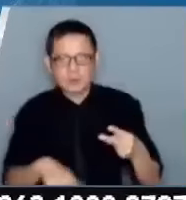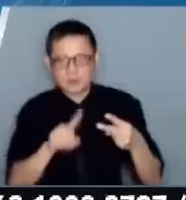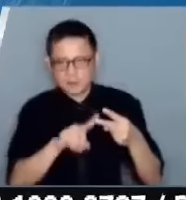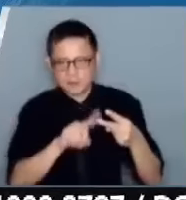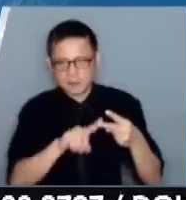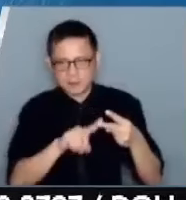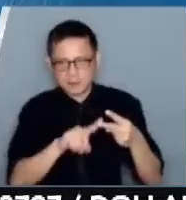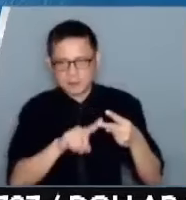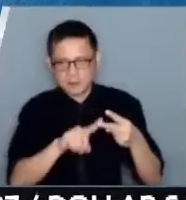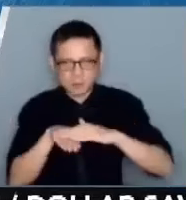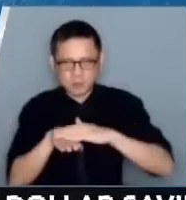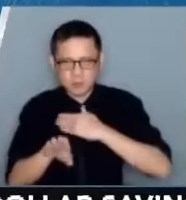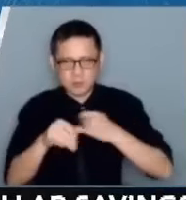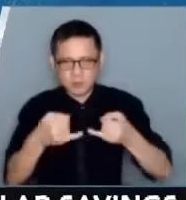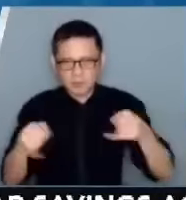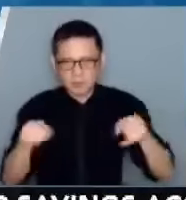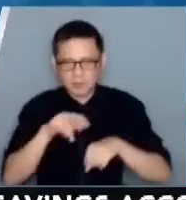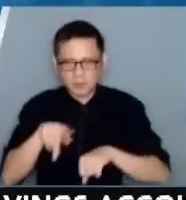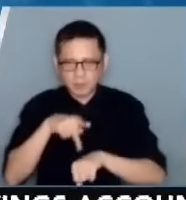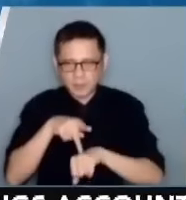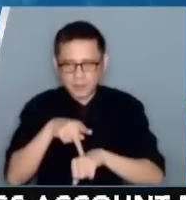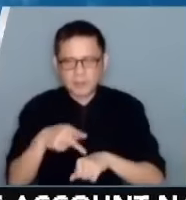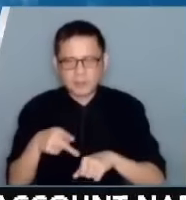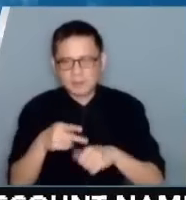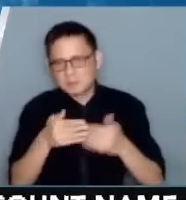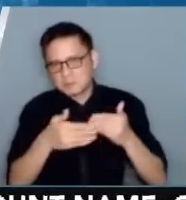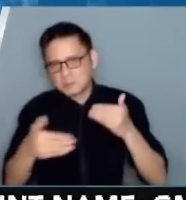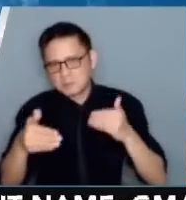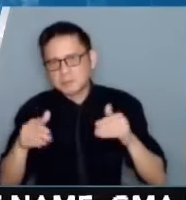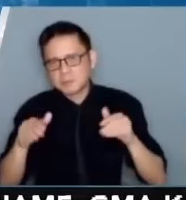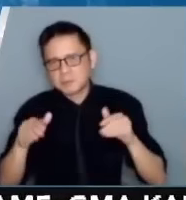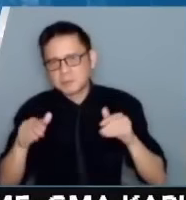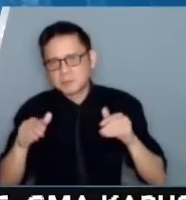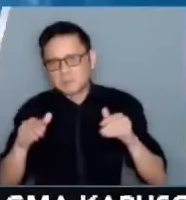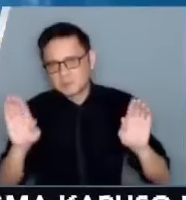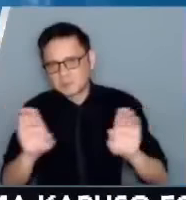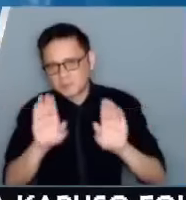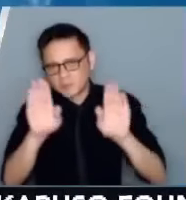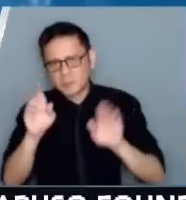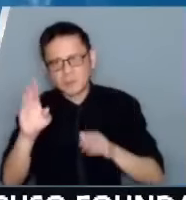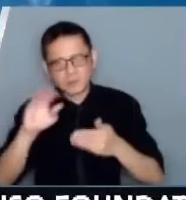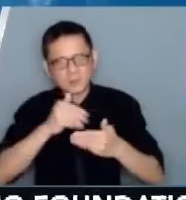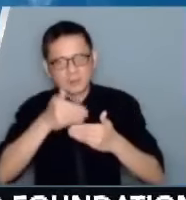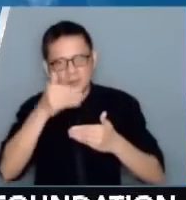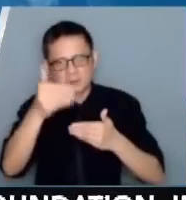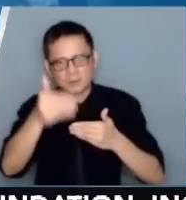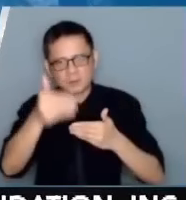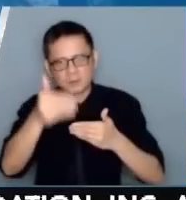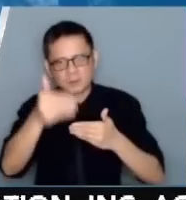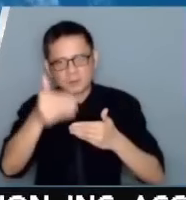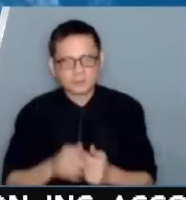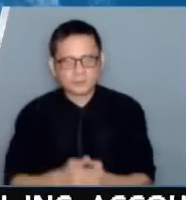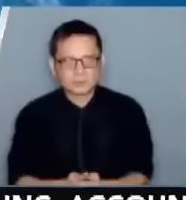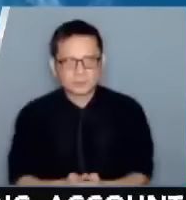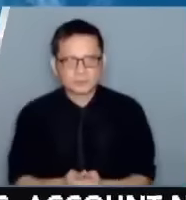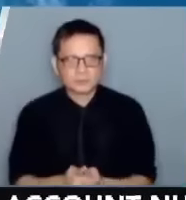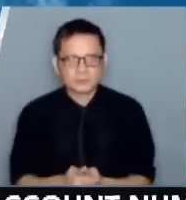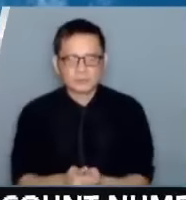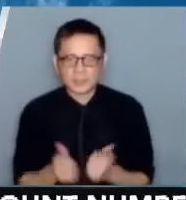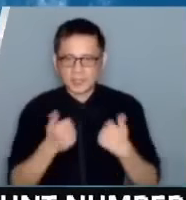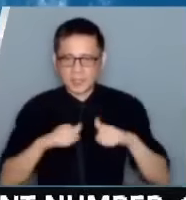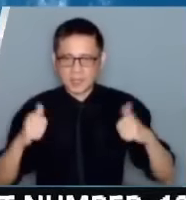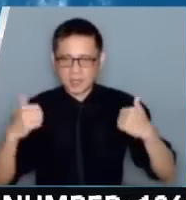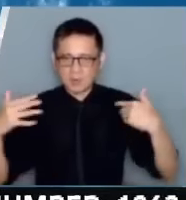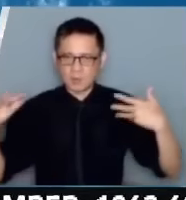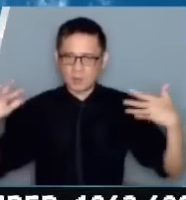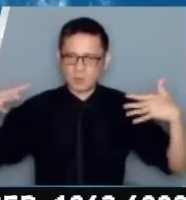air responsibility either ngayong darating na weekend or sa simula ng susunod na Linggo wala tayong nakikitang direktang interaction Nong papasok na